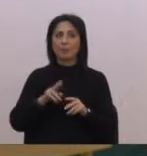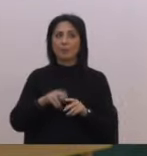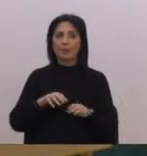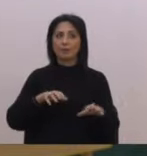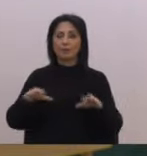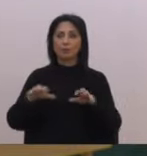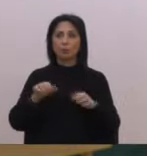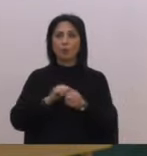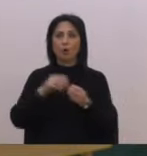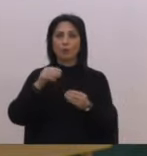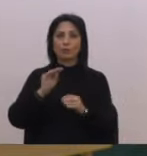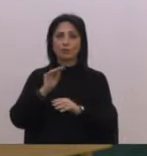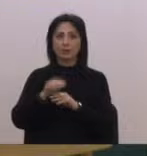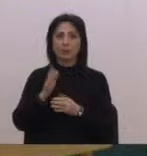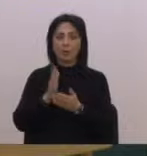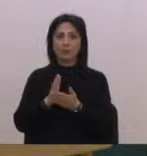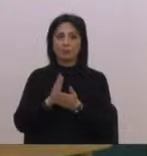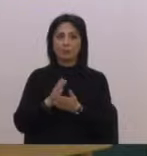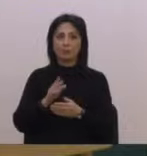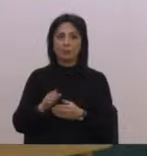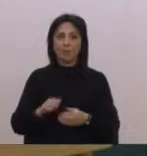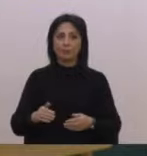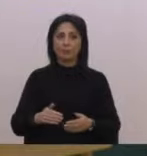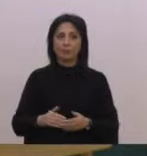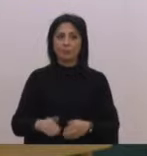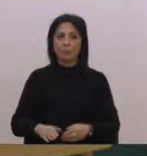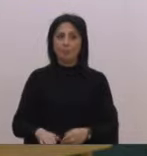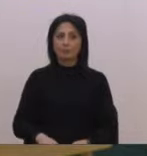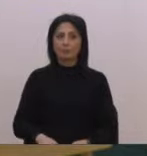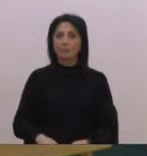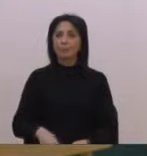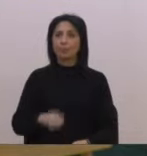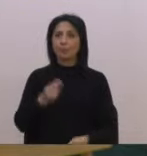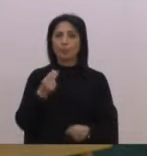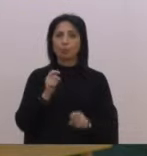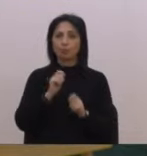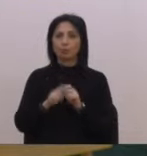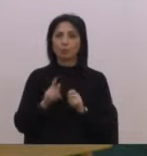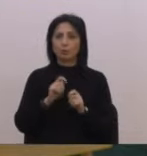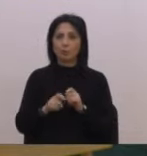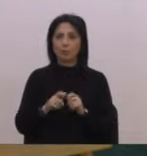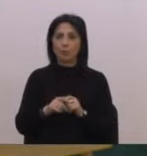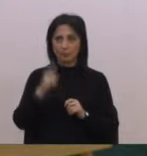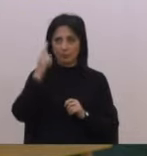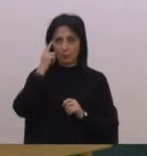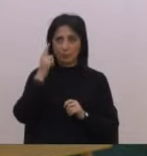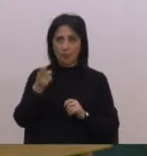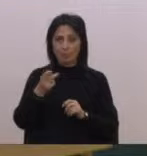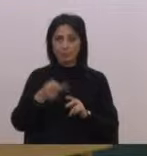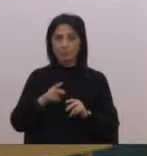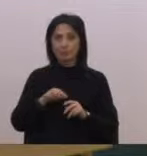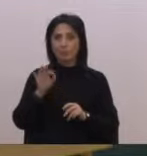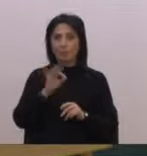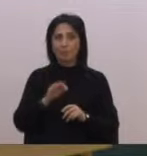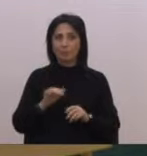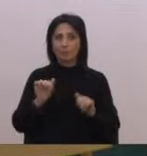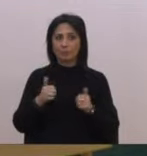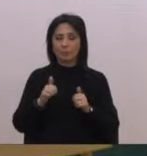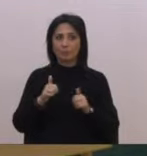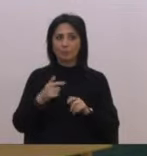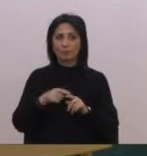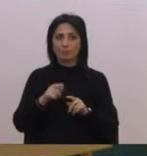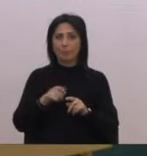ბიუროკრატიული დანამატი არის უბრალოდ სახელმწიფოსთვის, რომელსაც ფულს უხდის. Გიფიქრიათ იმაზე, როგორი უნდა